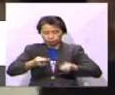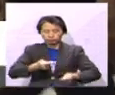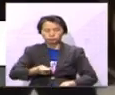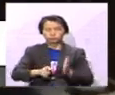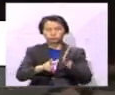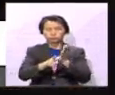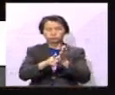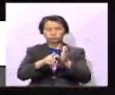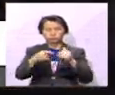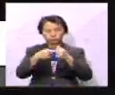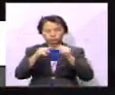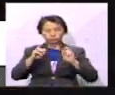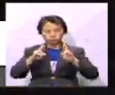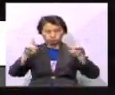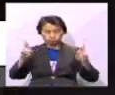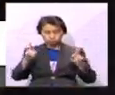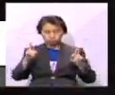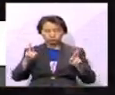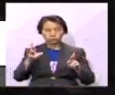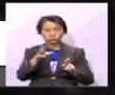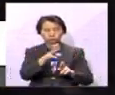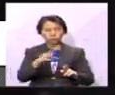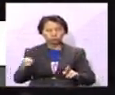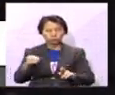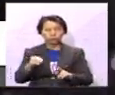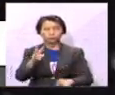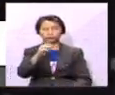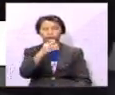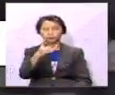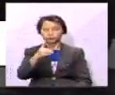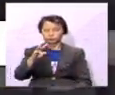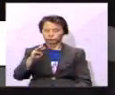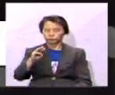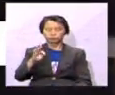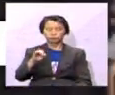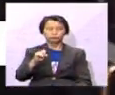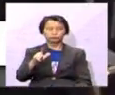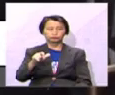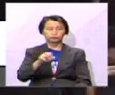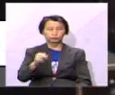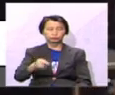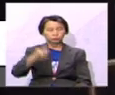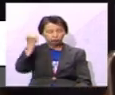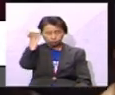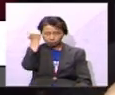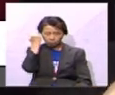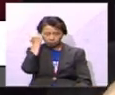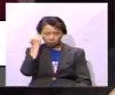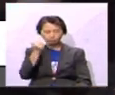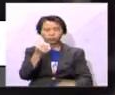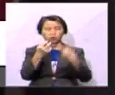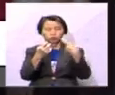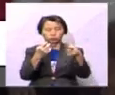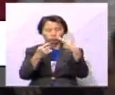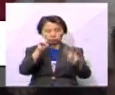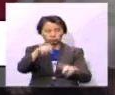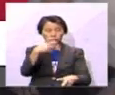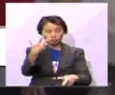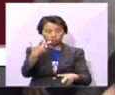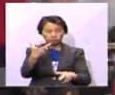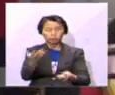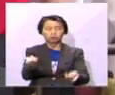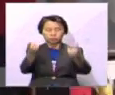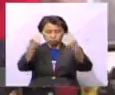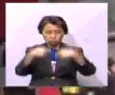Timbalan Pendakwa Raya Saiful Idris Zainuddin dan Muhammad Fazlan Muhammad Nur. Mahkamah menetapkan 12 Mac sebagai tarikh